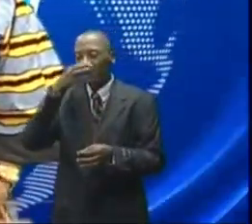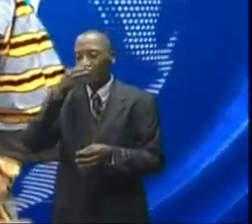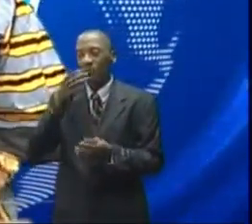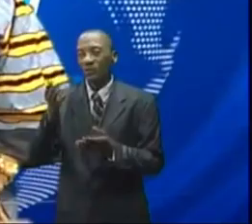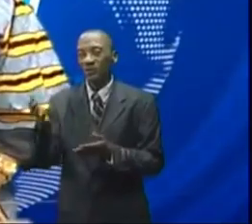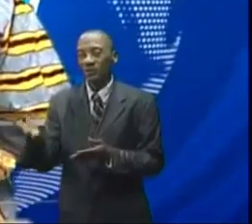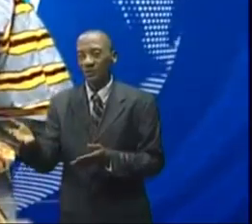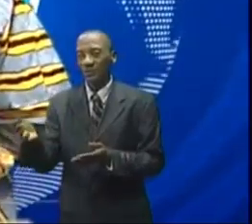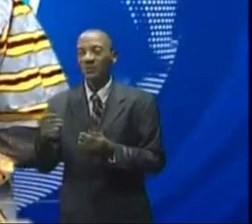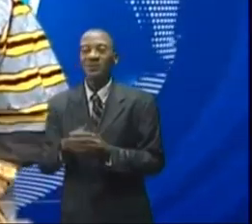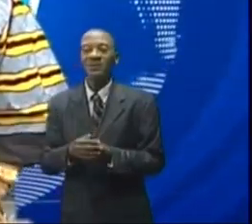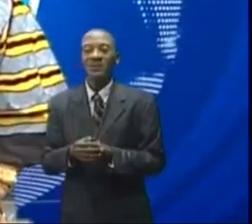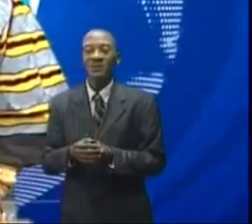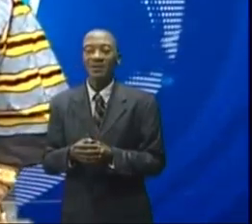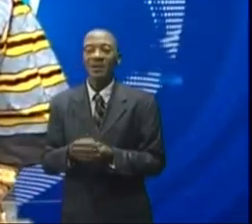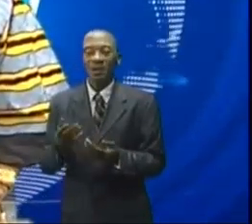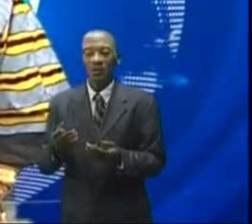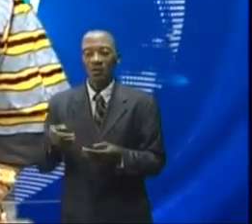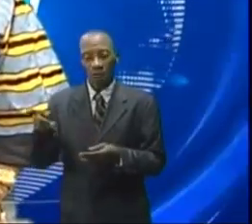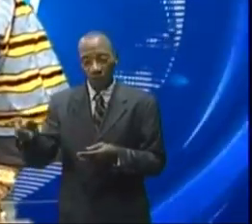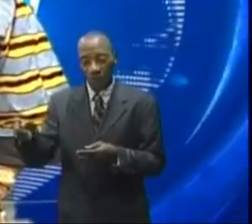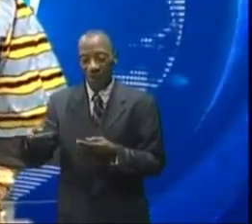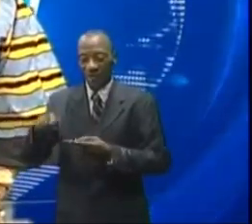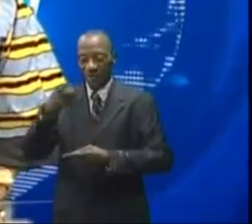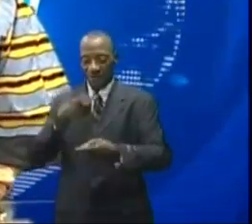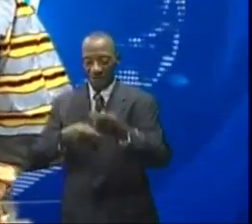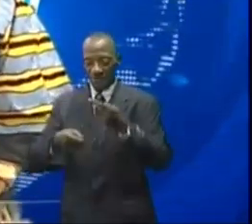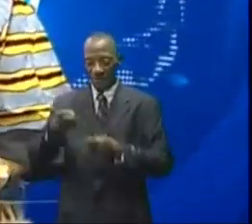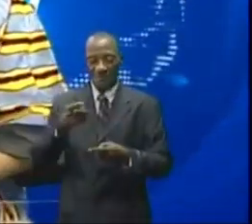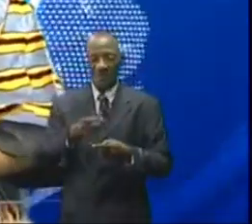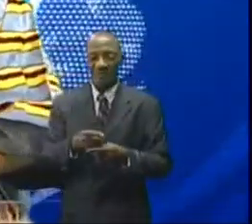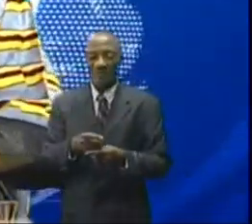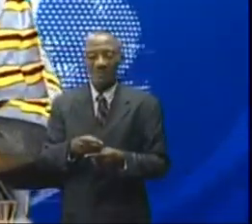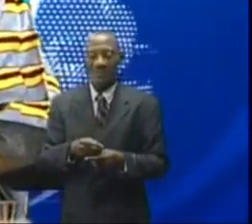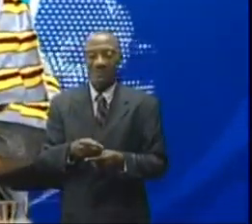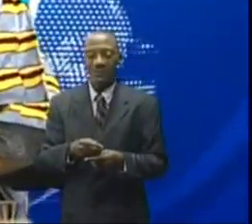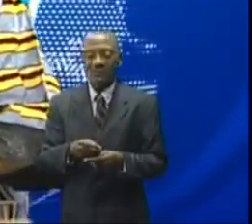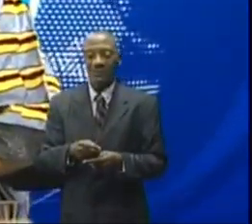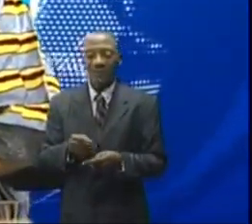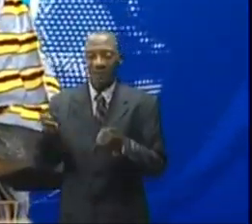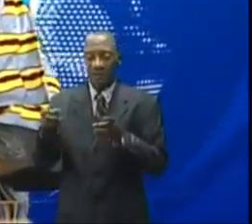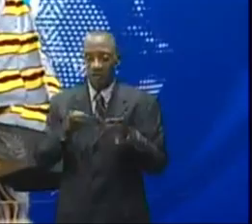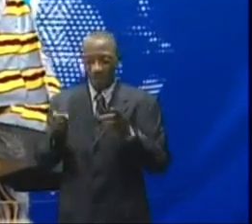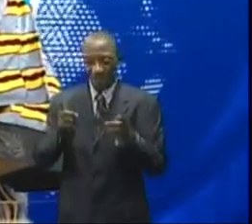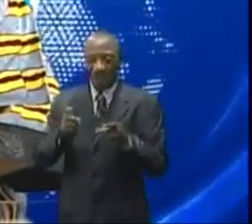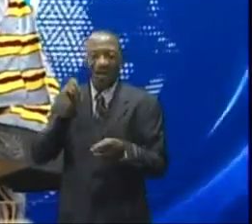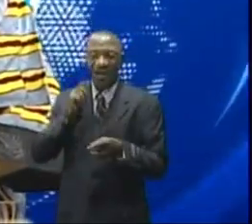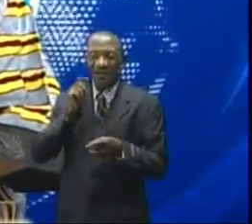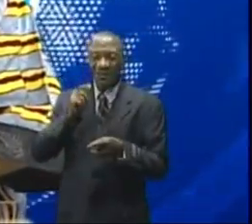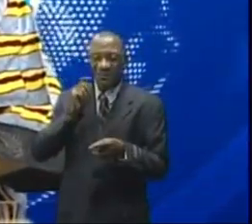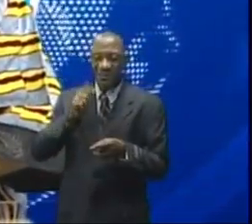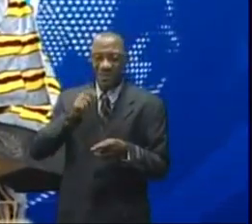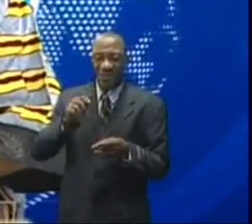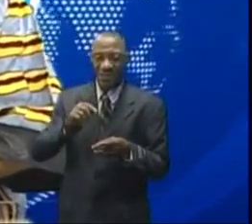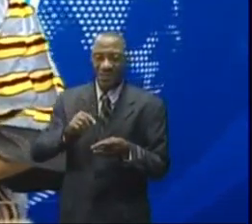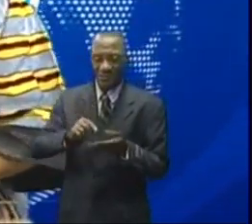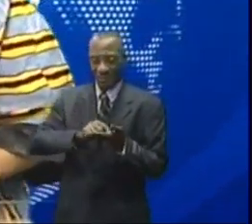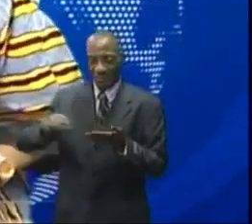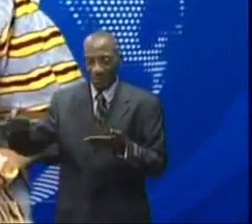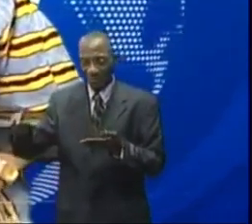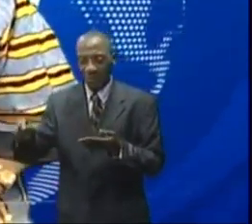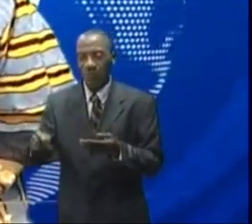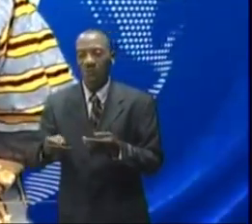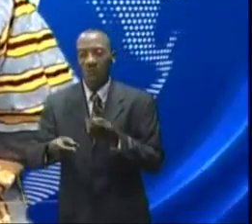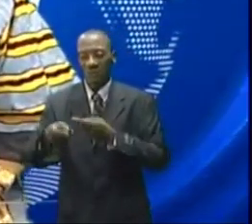avec Thierry Monsenepo comme président du conseil d'administration. Au cours de la cérémonie de remise reprise, le désormais numéro 1